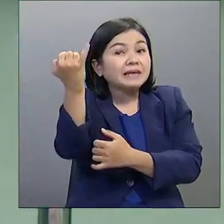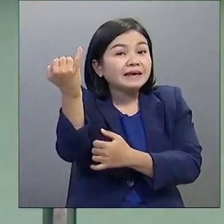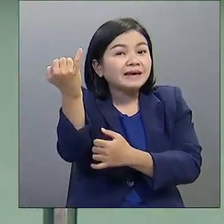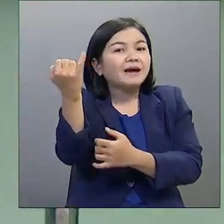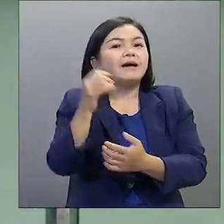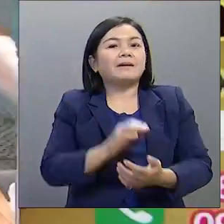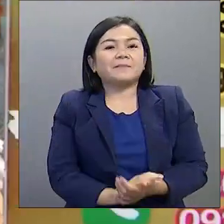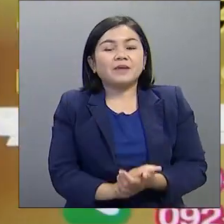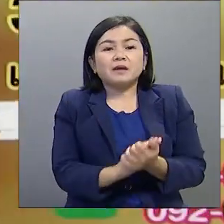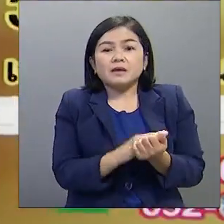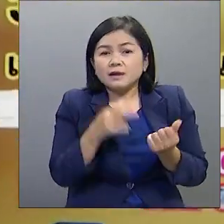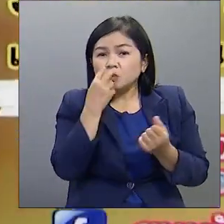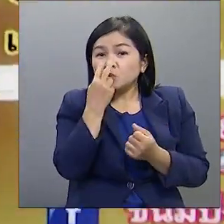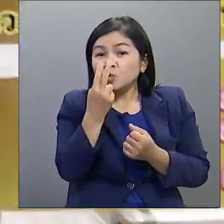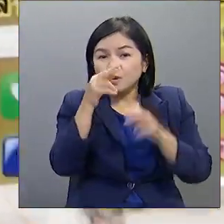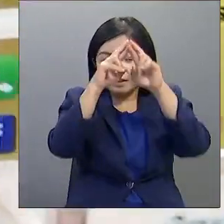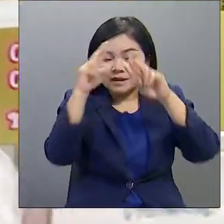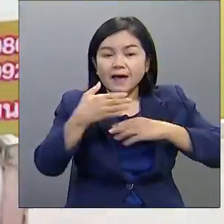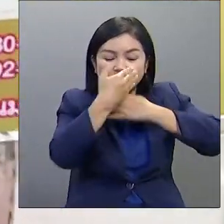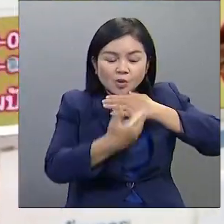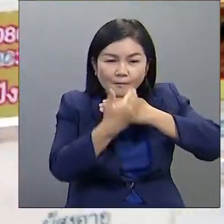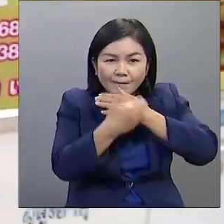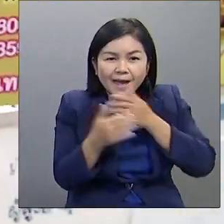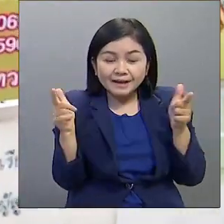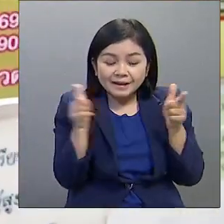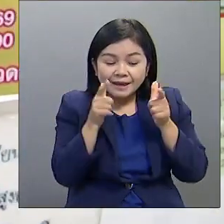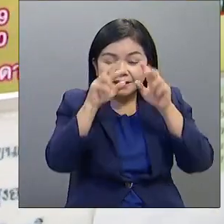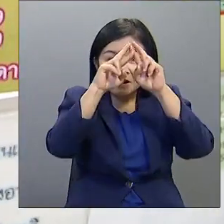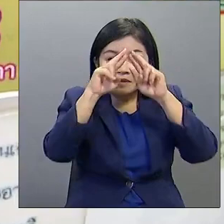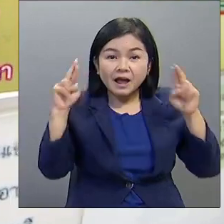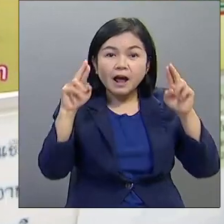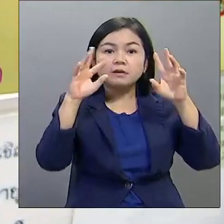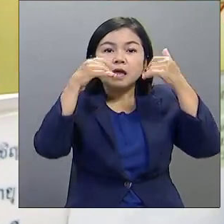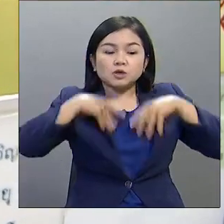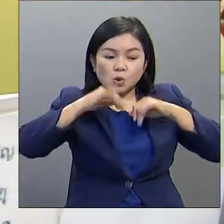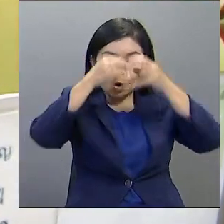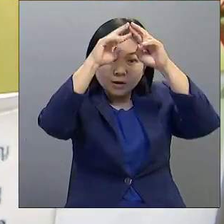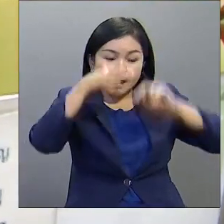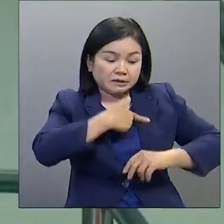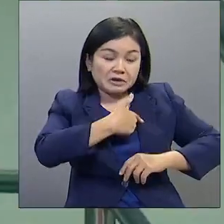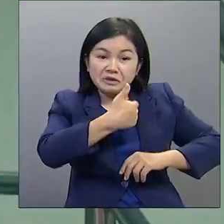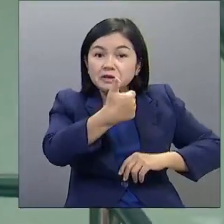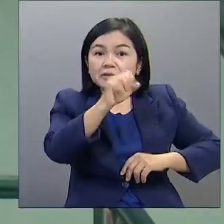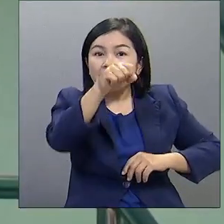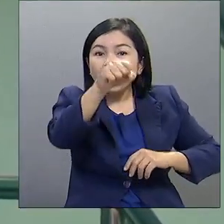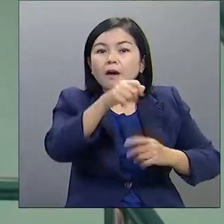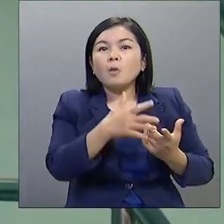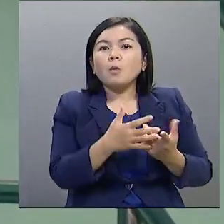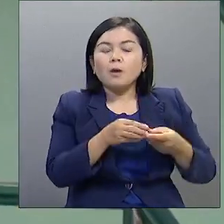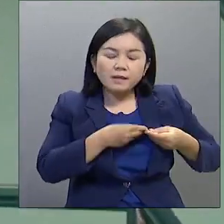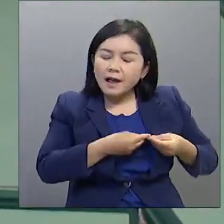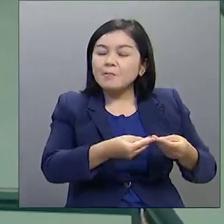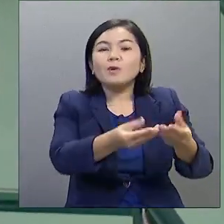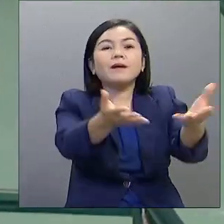เห็นบอกว่าร้านนี้เป็นร้านขนมปังเล็กๆแต่หัวใจคนขายนี่ใหญ่มากใหญ่ขนาดไหนคะพี่ ประมาณว่าให้หมดใจไง